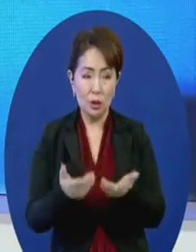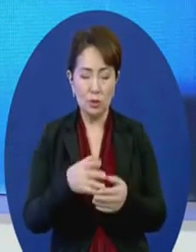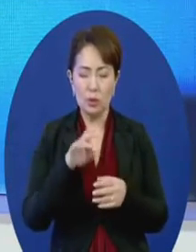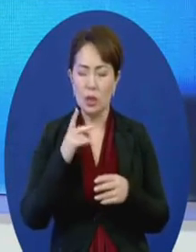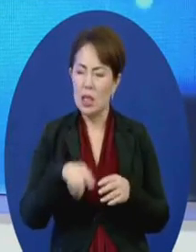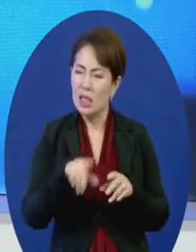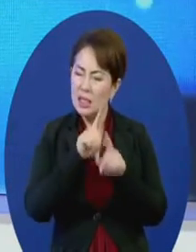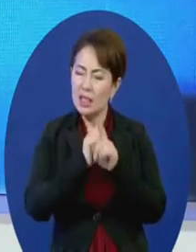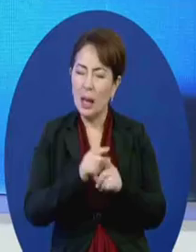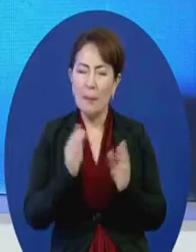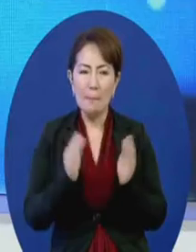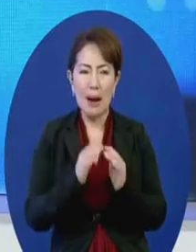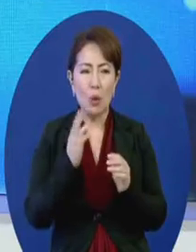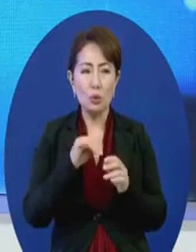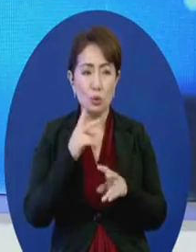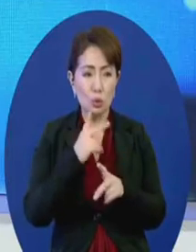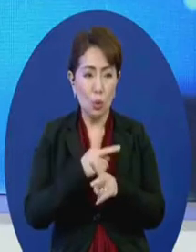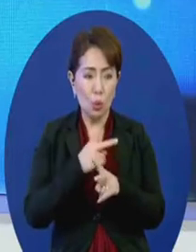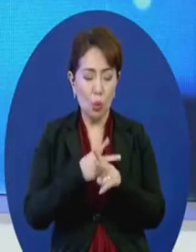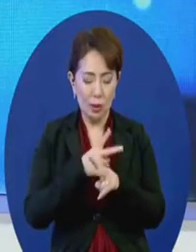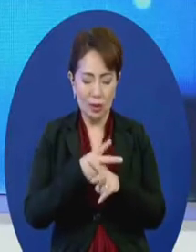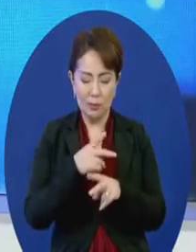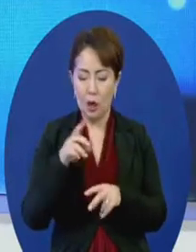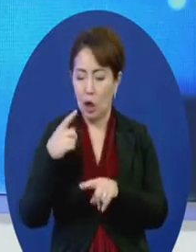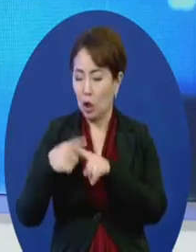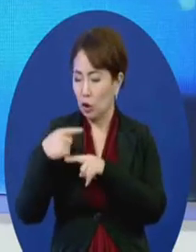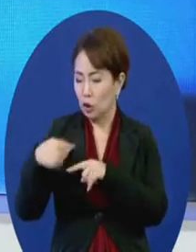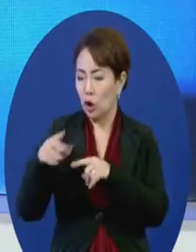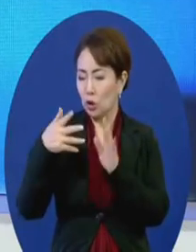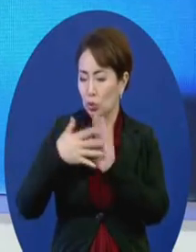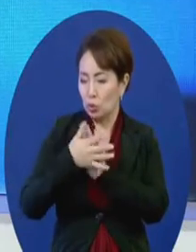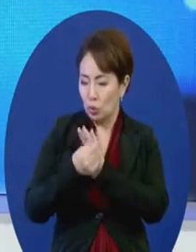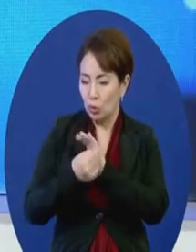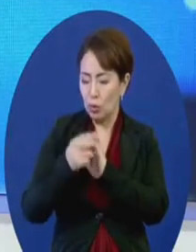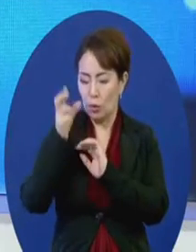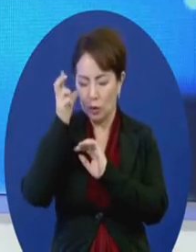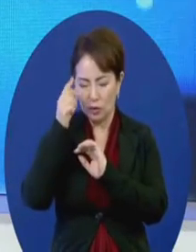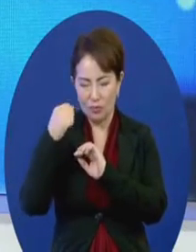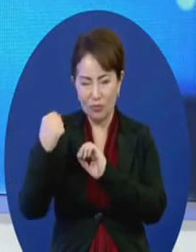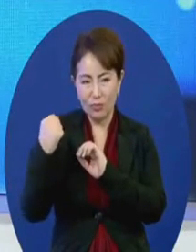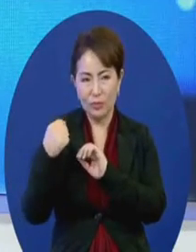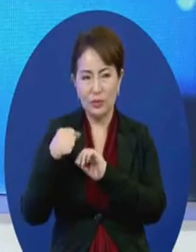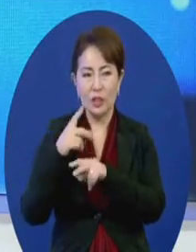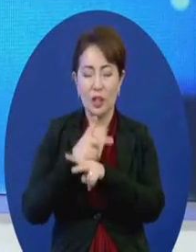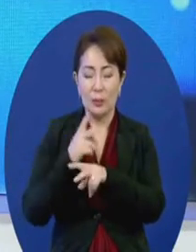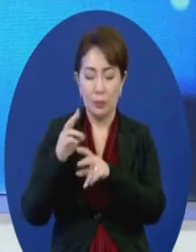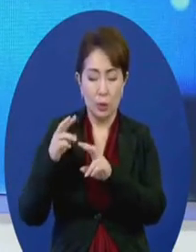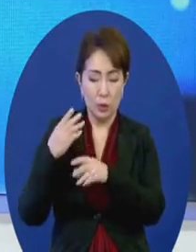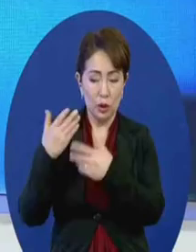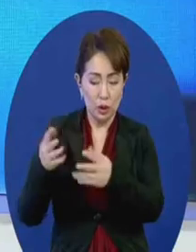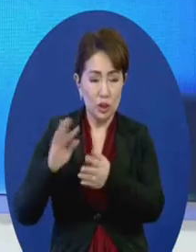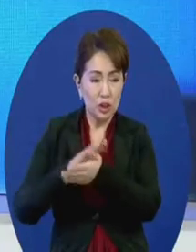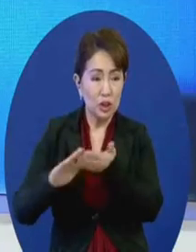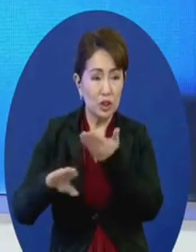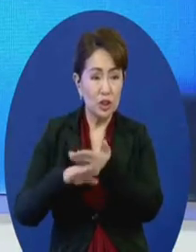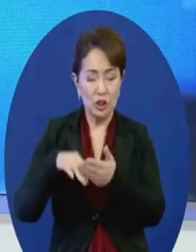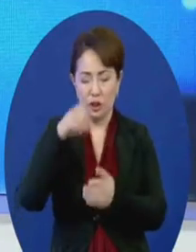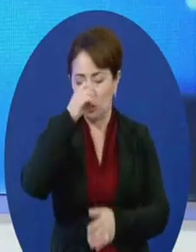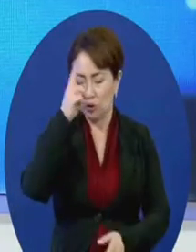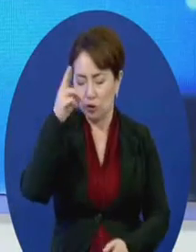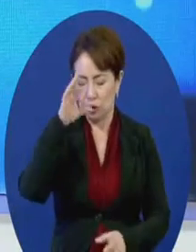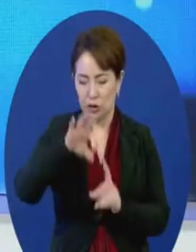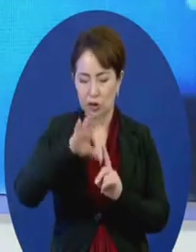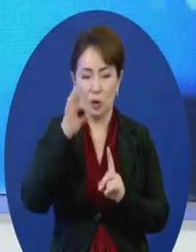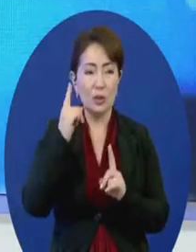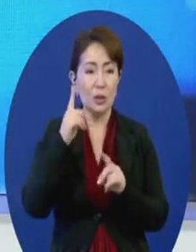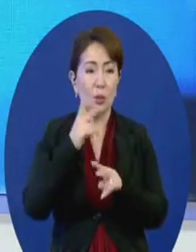өөрчлөлтийг дагаад бага үндсэн хууль гэж хэлж болох орон нутгийн төсөв өмч боловсруучны эрх мэдэл олгосон хуулийг шинжлэх. Мөн орон нутгийн улсын хурл ерөнхийлөгчийн сонгуулийг